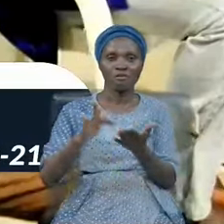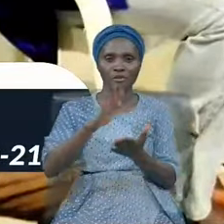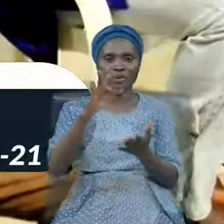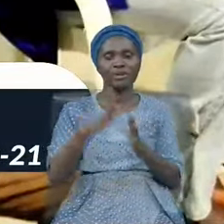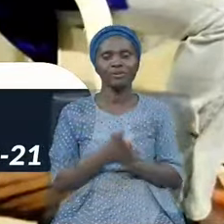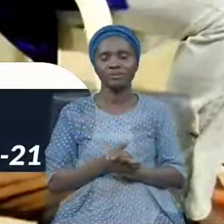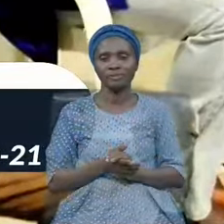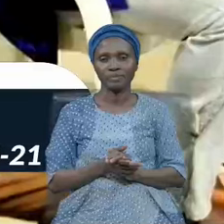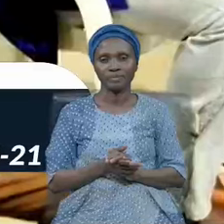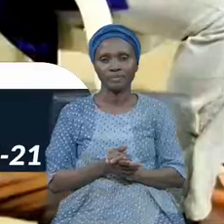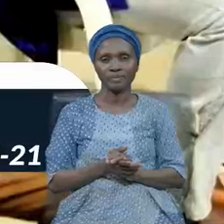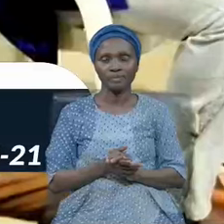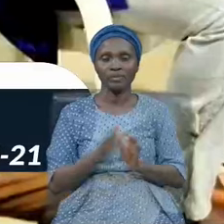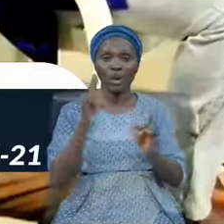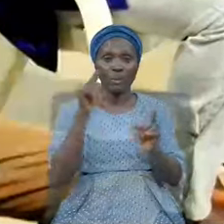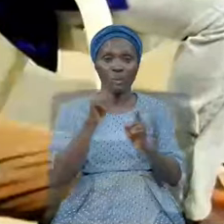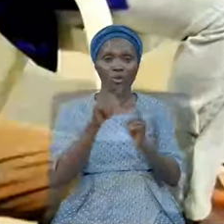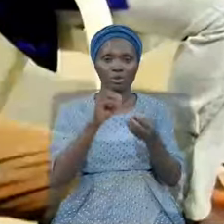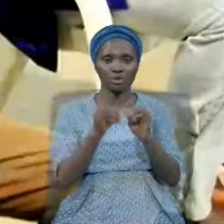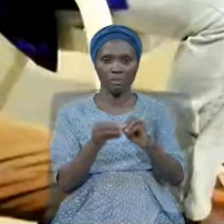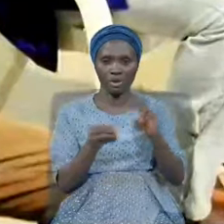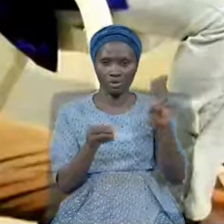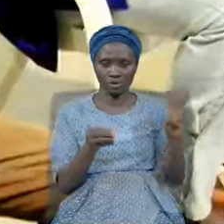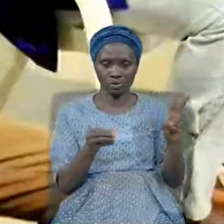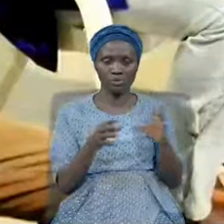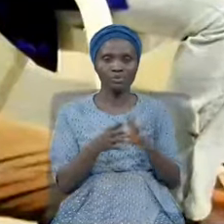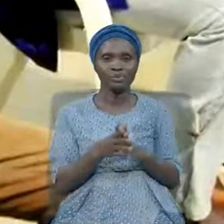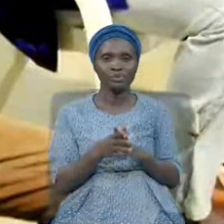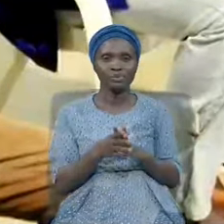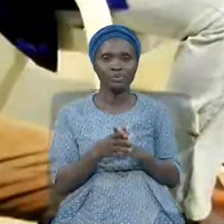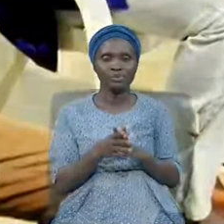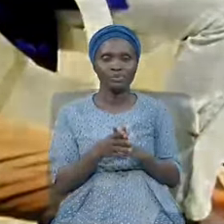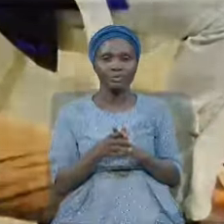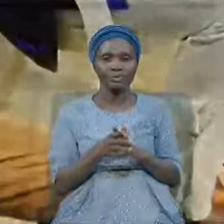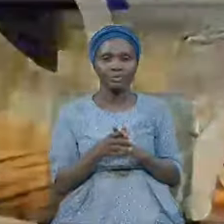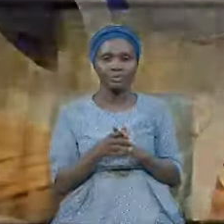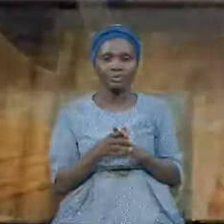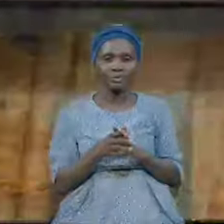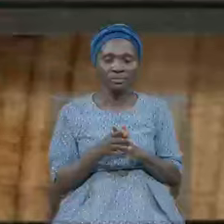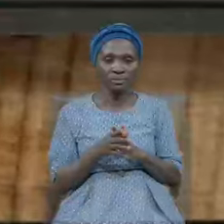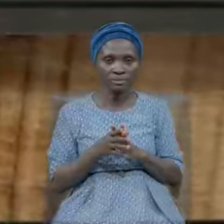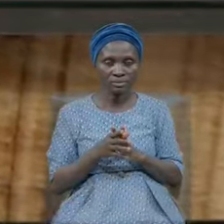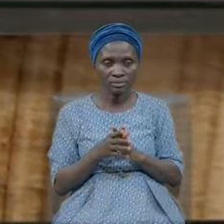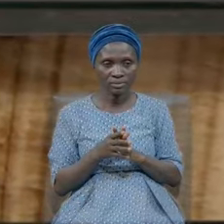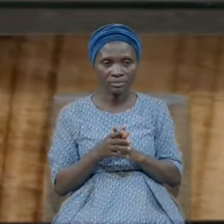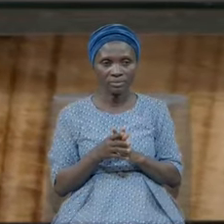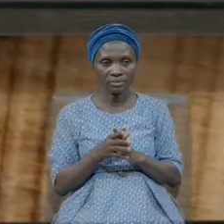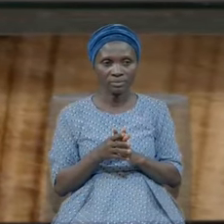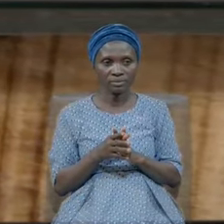Nous allons au deuxième point maintenant. Deuxième point, nous allons voir la grâce